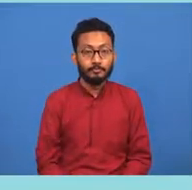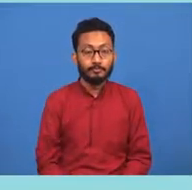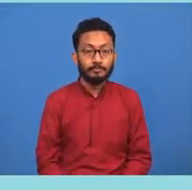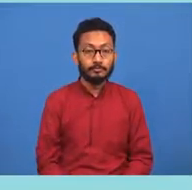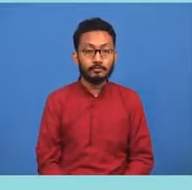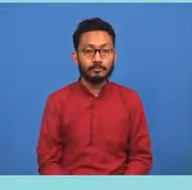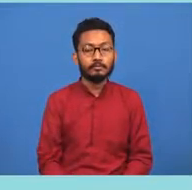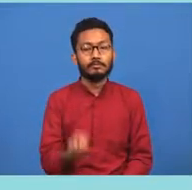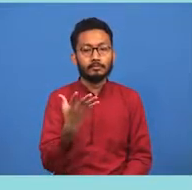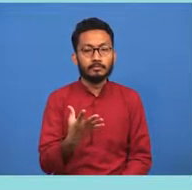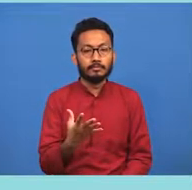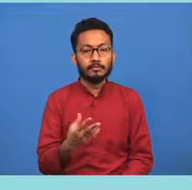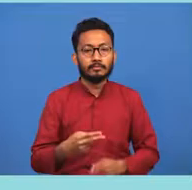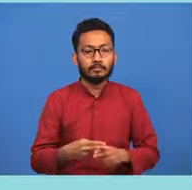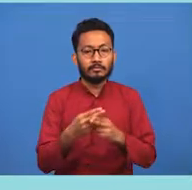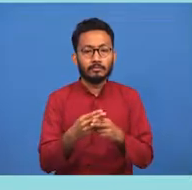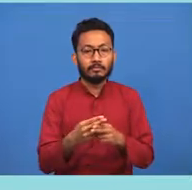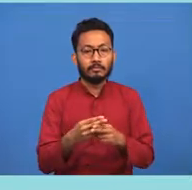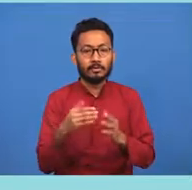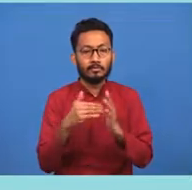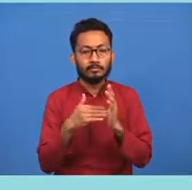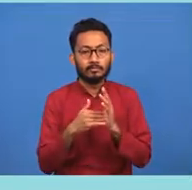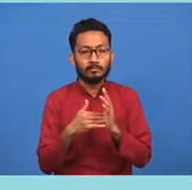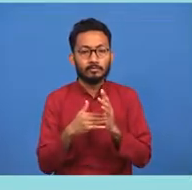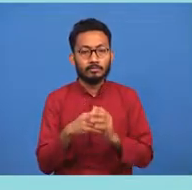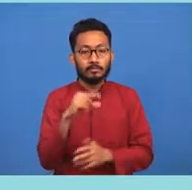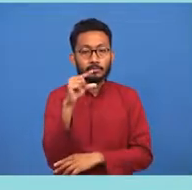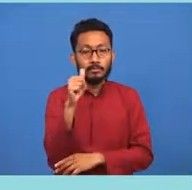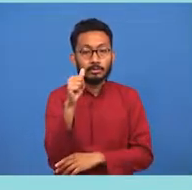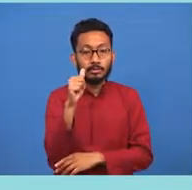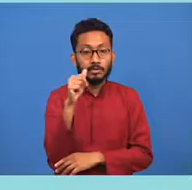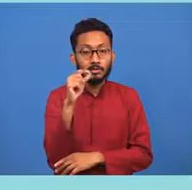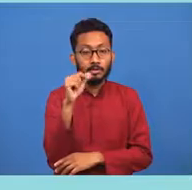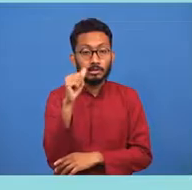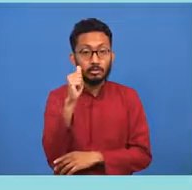Berapa pula bilangan mol argentum klorida AgCl yang terbentuk?